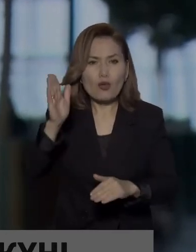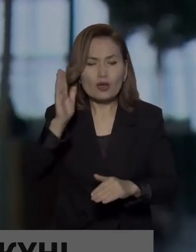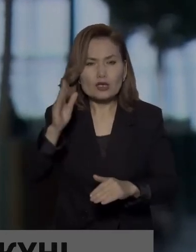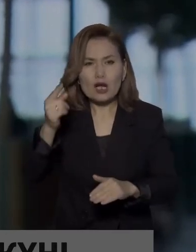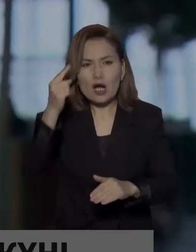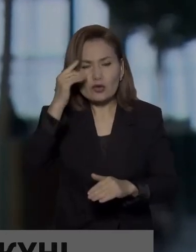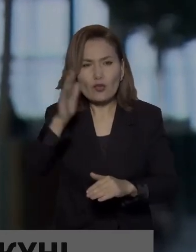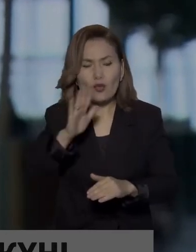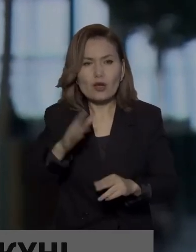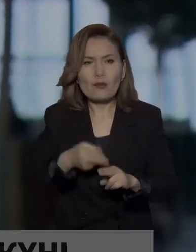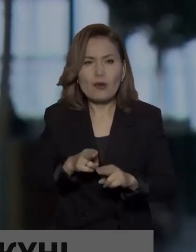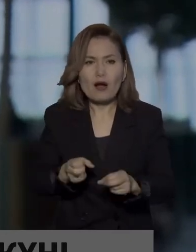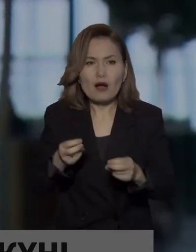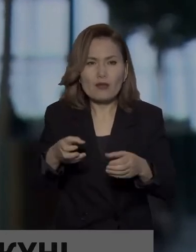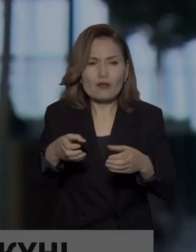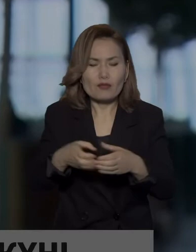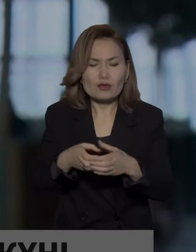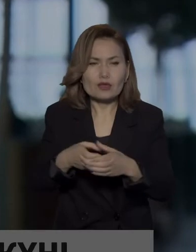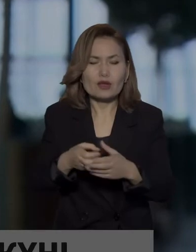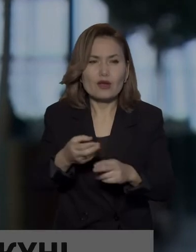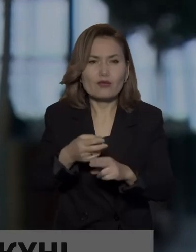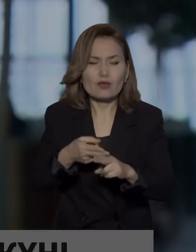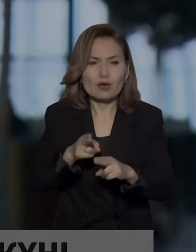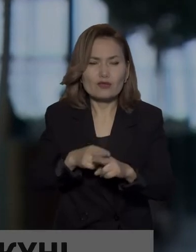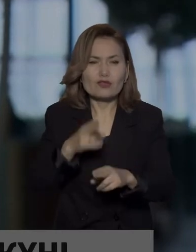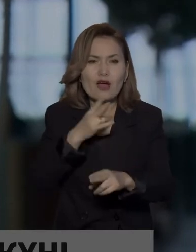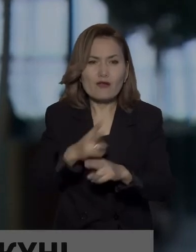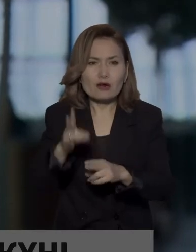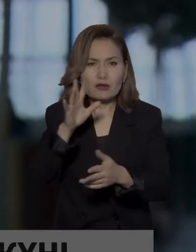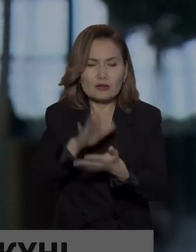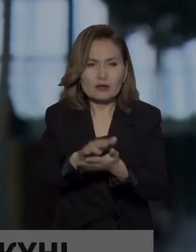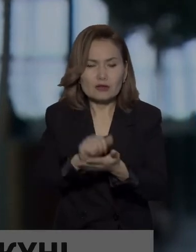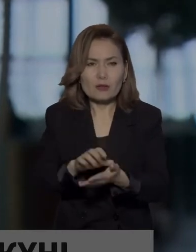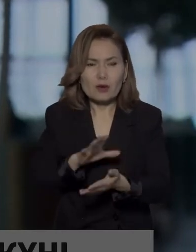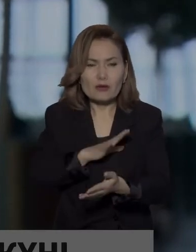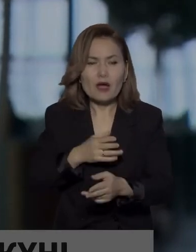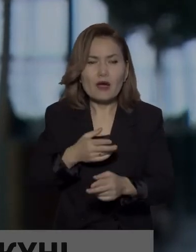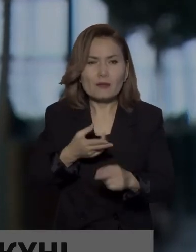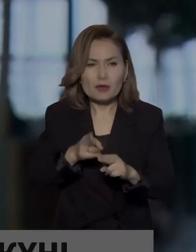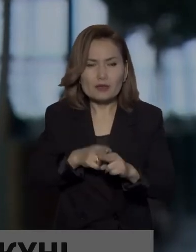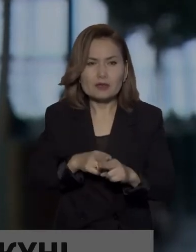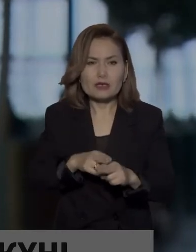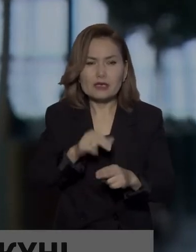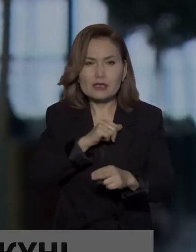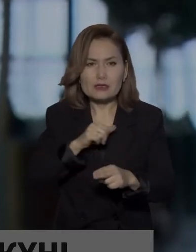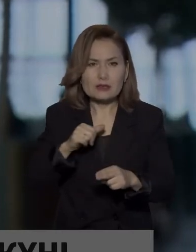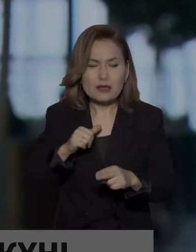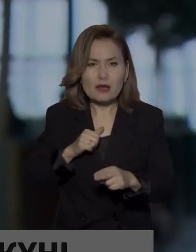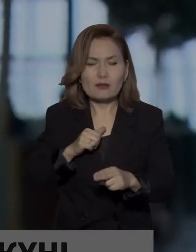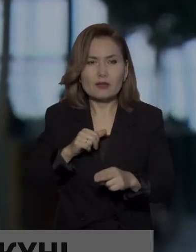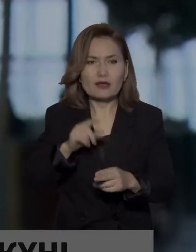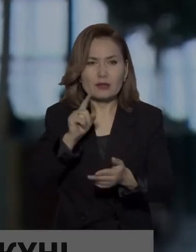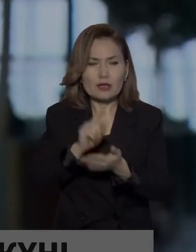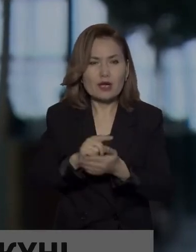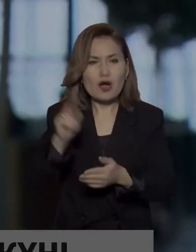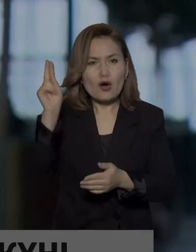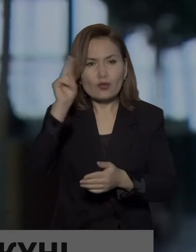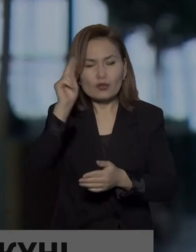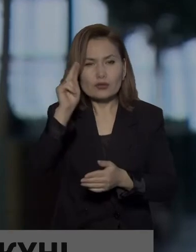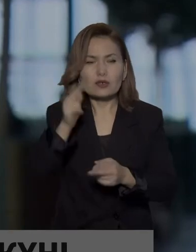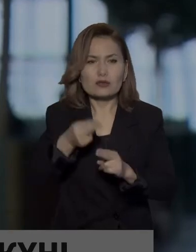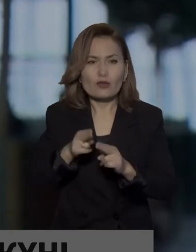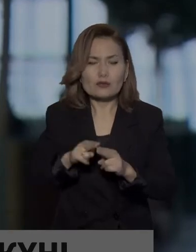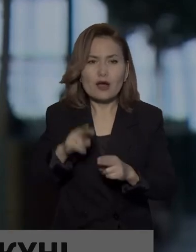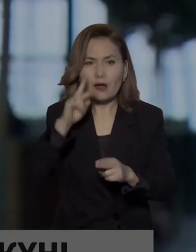үшін ғази жанын қиды. Сондықтан осыдан біз сабақ алуымыз керек екендігін ескертем.